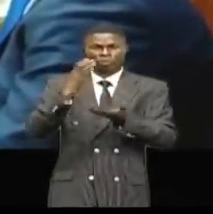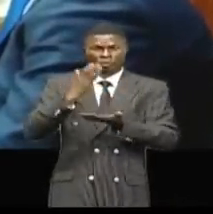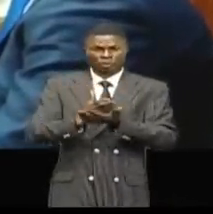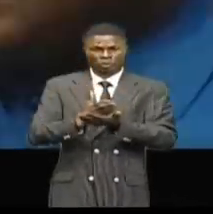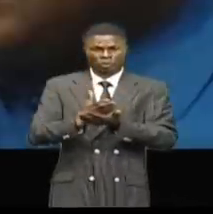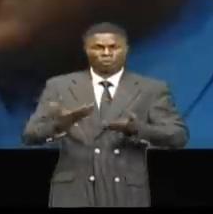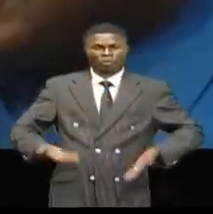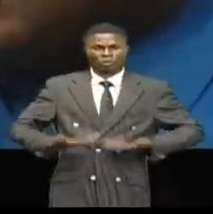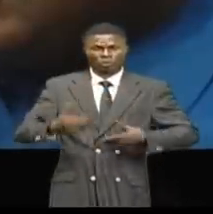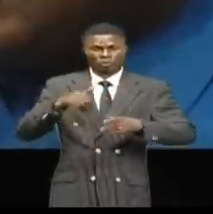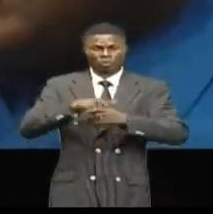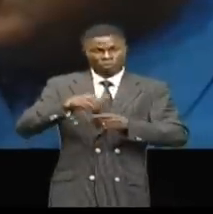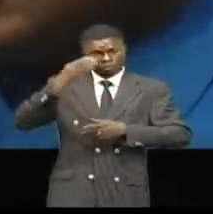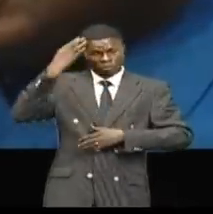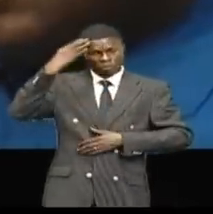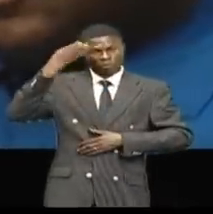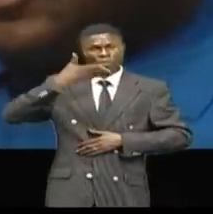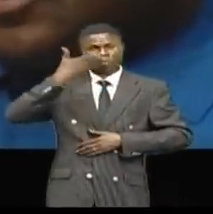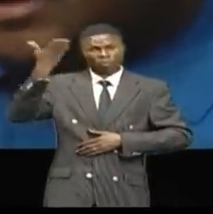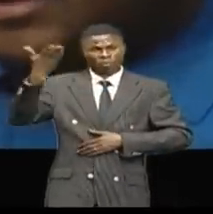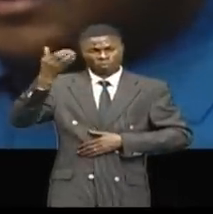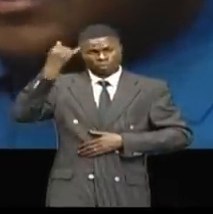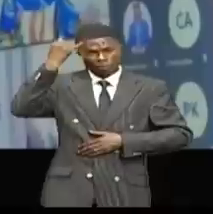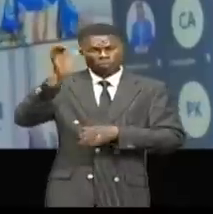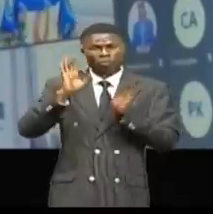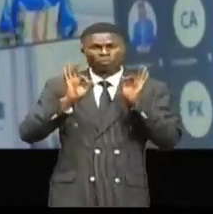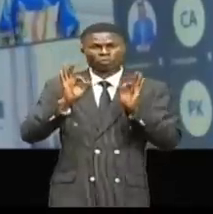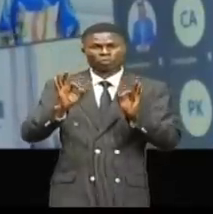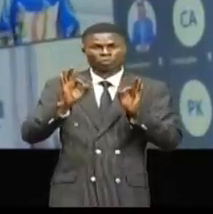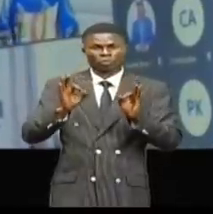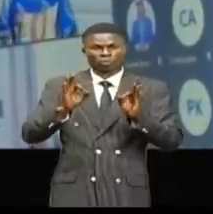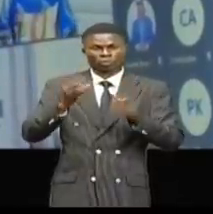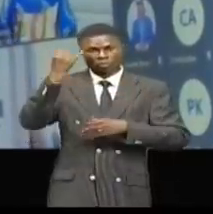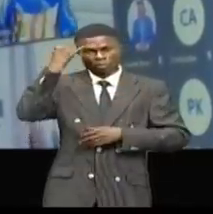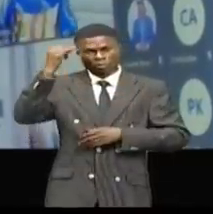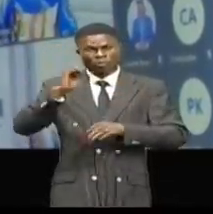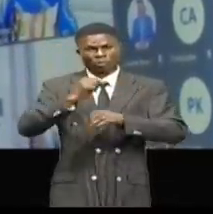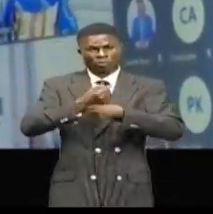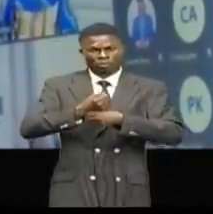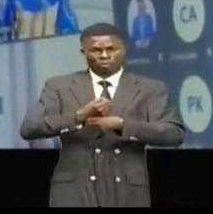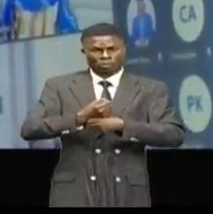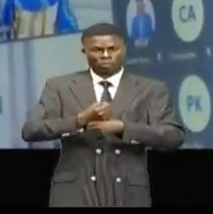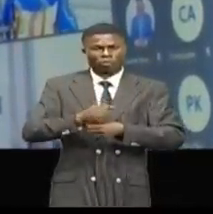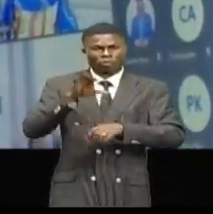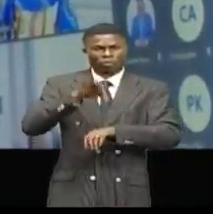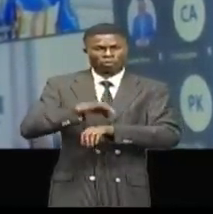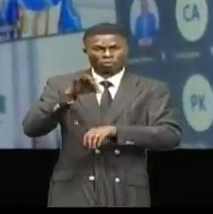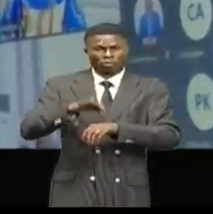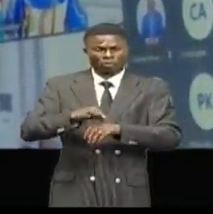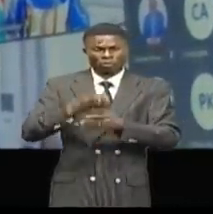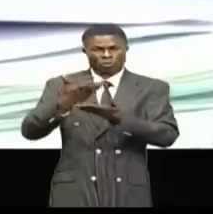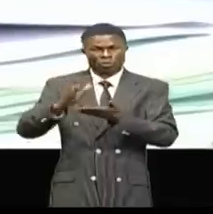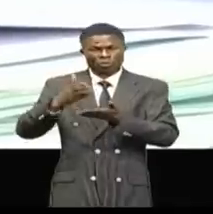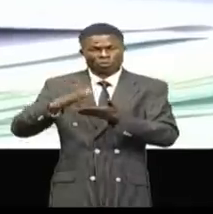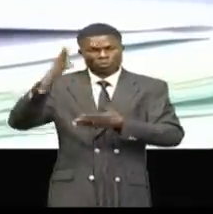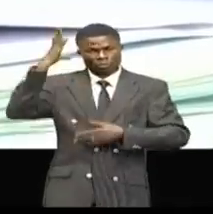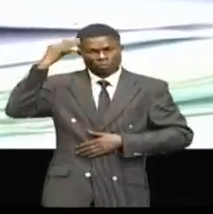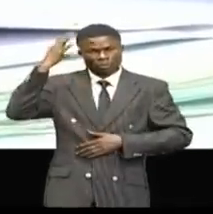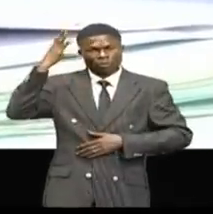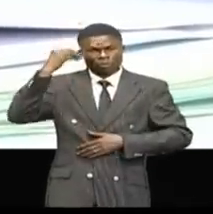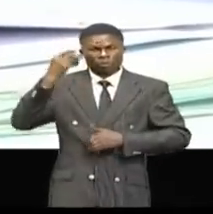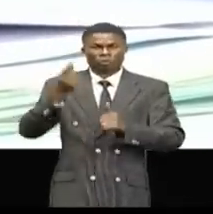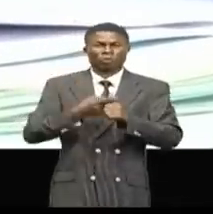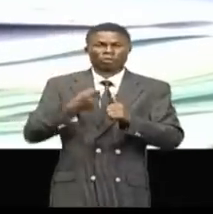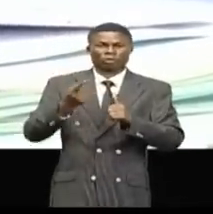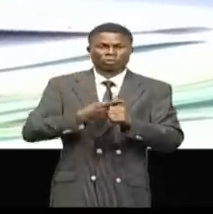salué dans cet esprit les différentes initiatives prises dans le sens de la création d'opportunités du partage d'expériences,